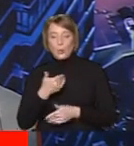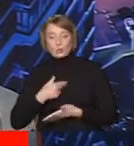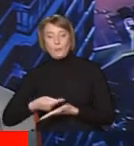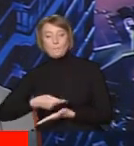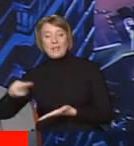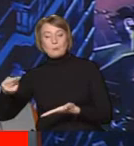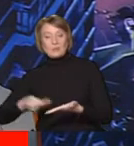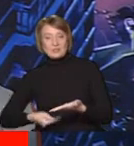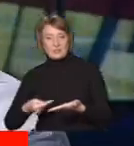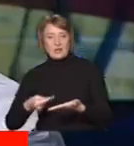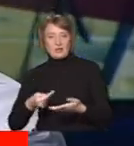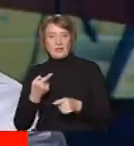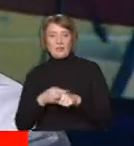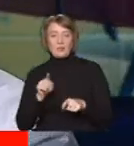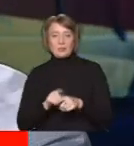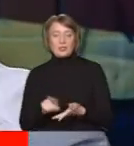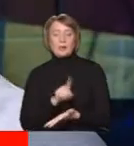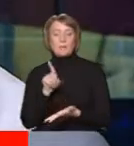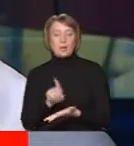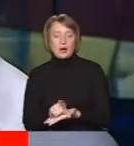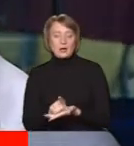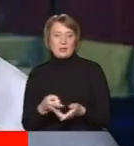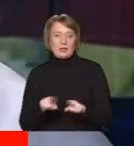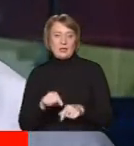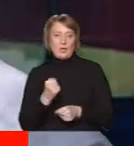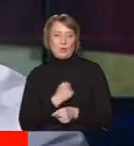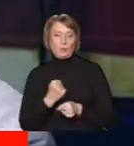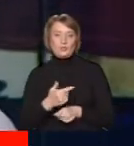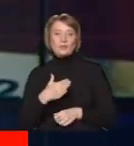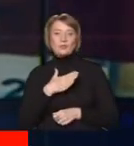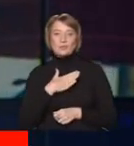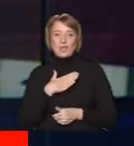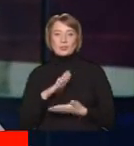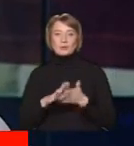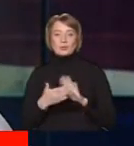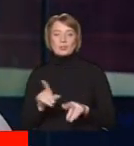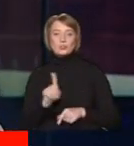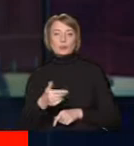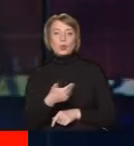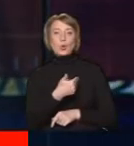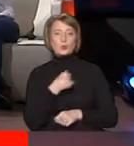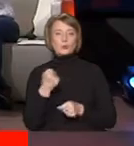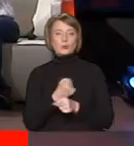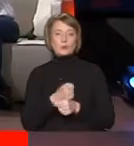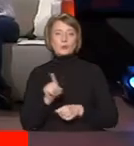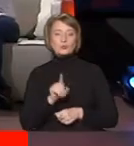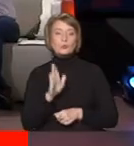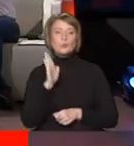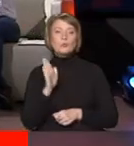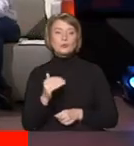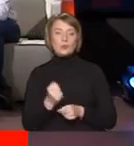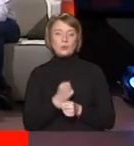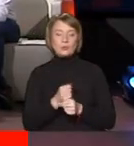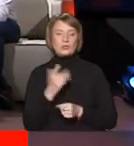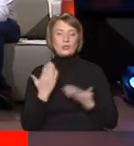не знущатися над ним, вона має таке робити. І оце теж, власне кажучи, наша пропозиція, оце те, що ми хочемо зробити, і те, що ми будемо робити, якщо ми будемо мати достатньо